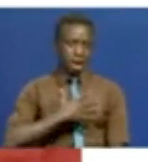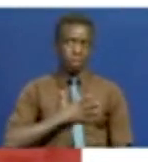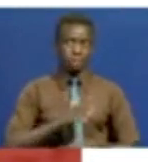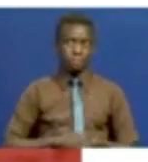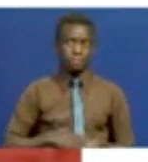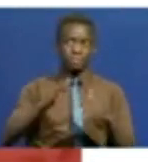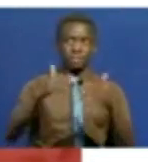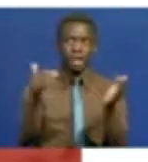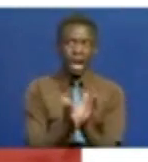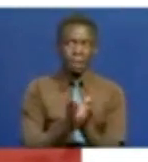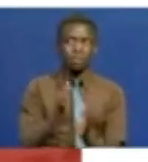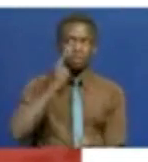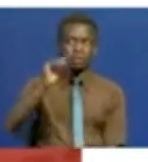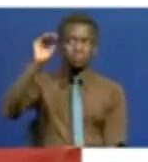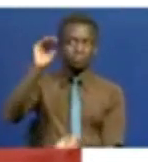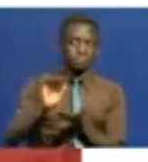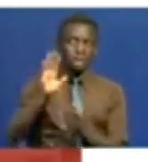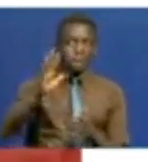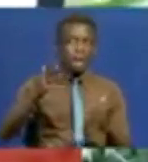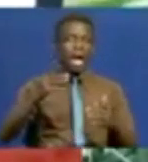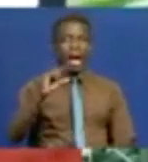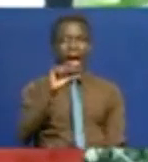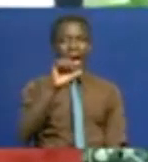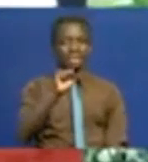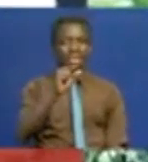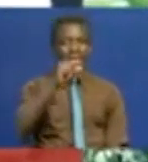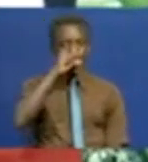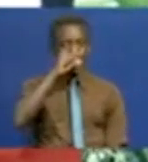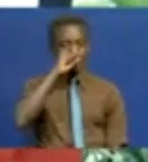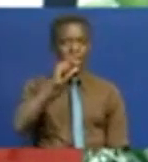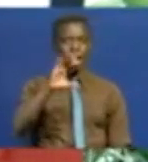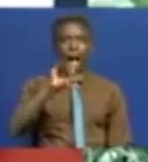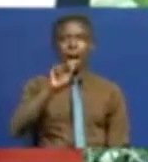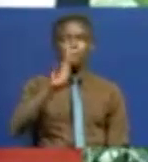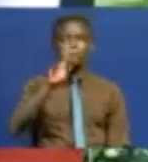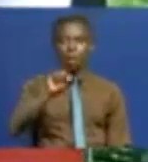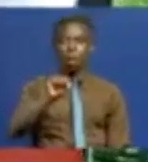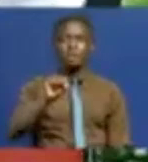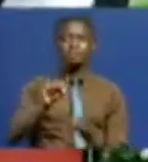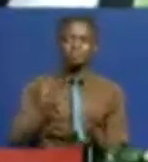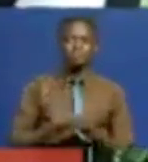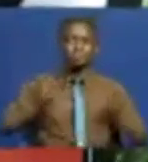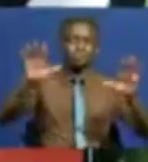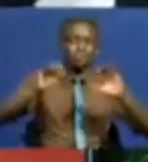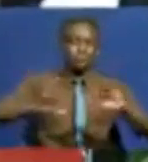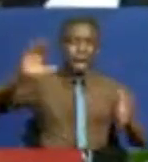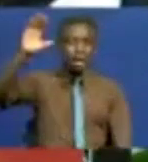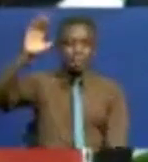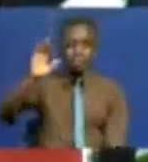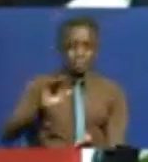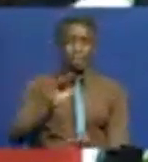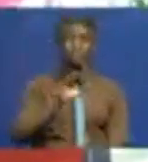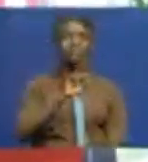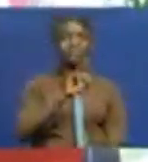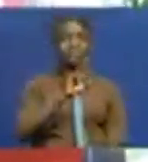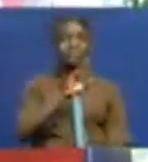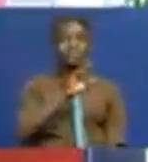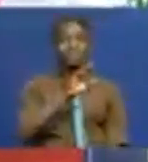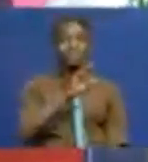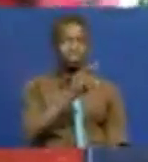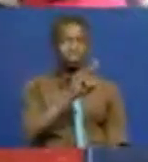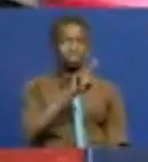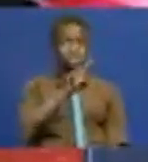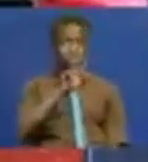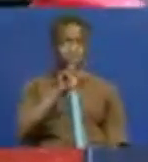cha utoaji gesi ya kaboni kwa 3.2% na kuafikia ongezeko la 5.5% katika